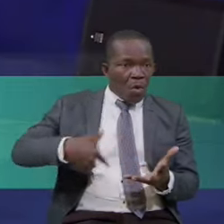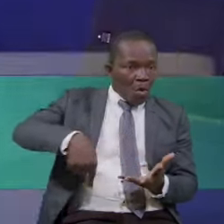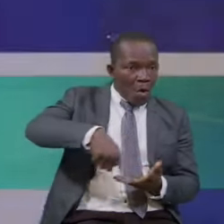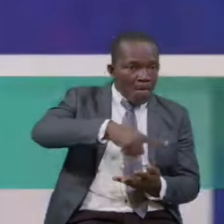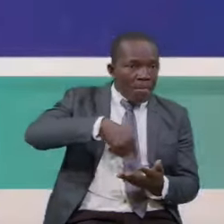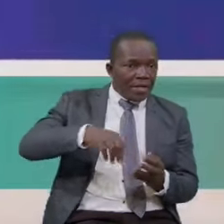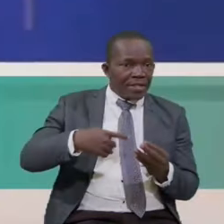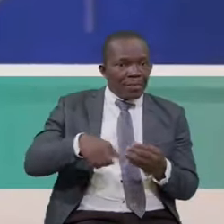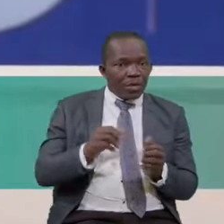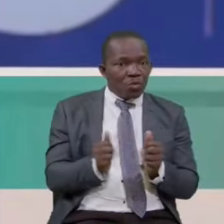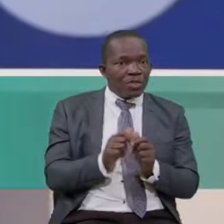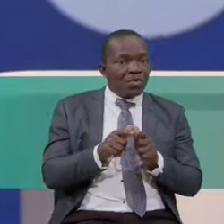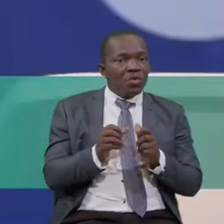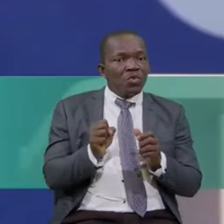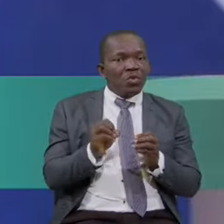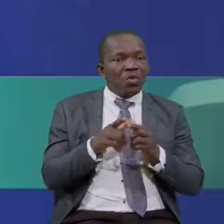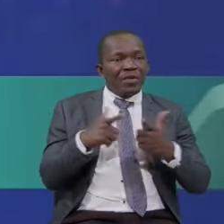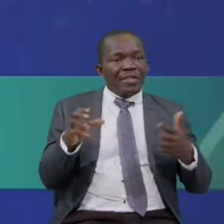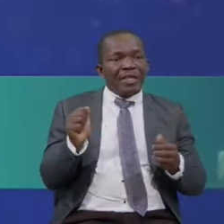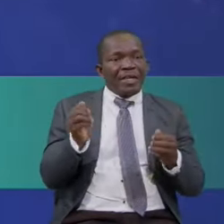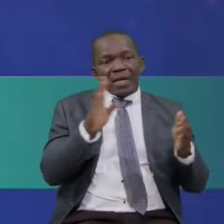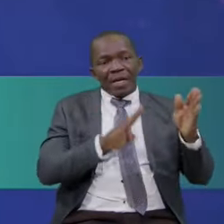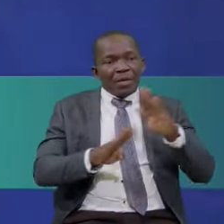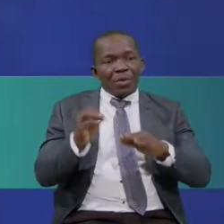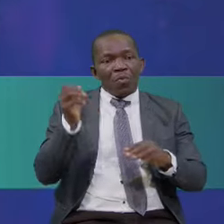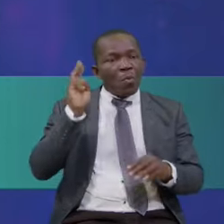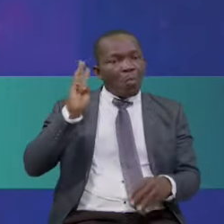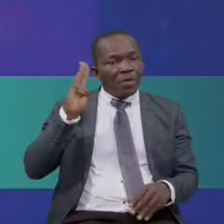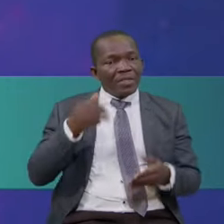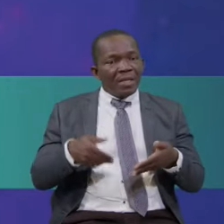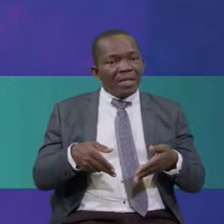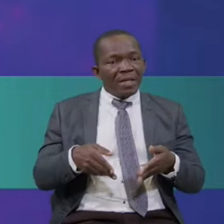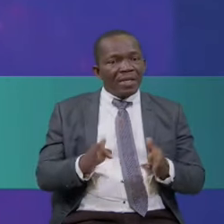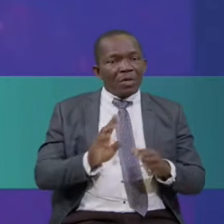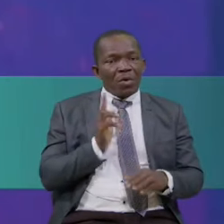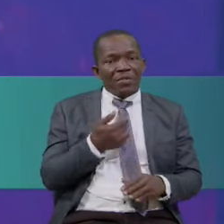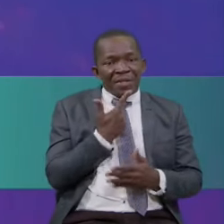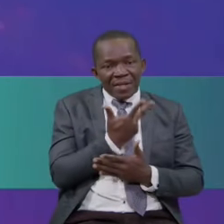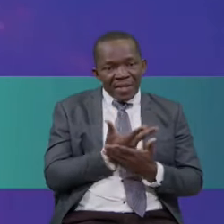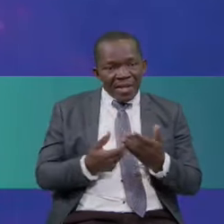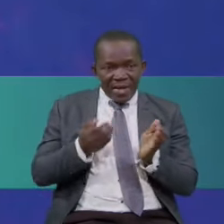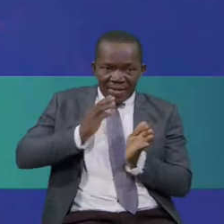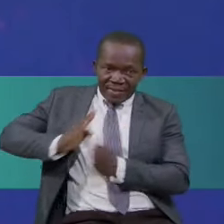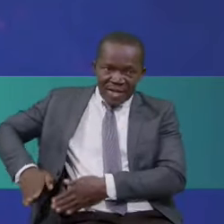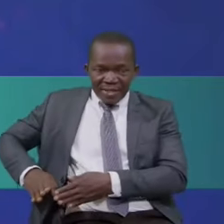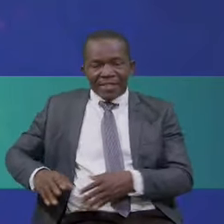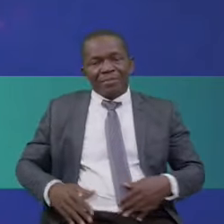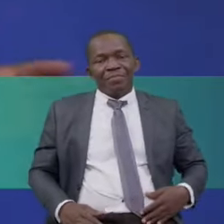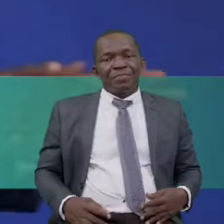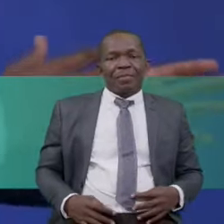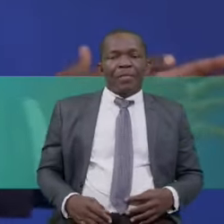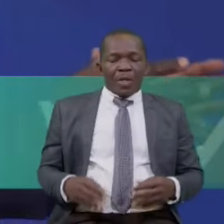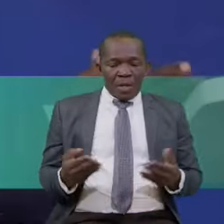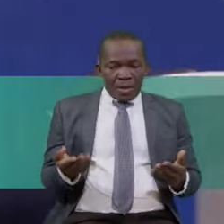nous enveloppe si facilement rejetons tout fardeau regardez ici s'il vous plaît si vous